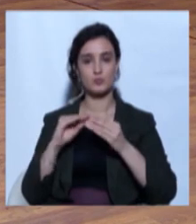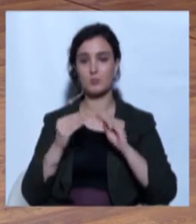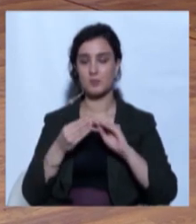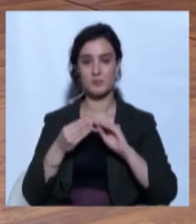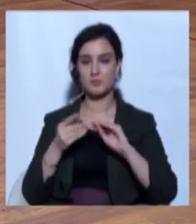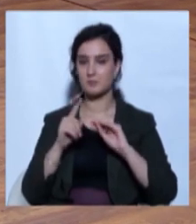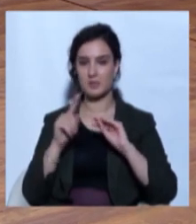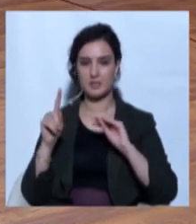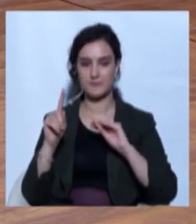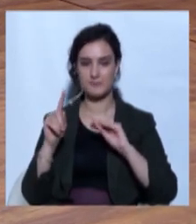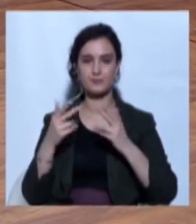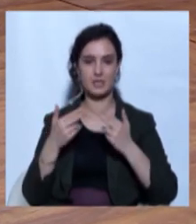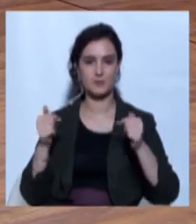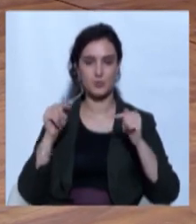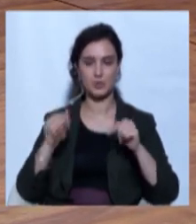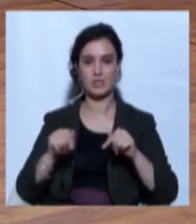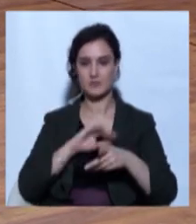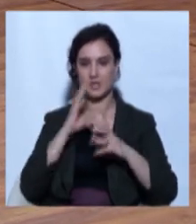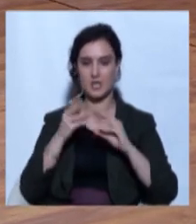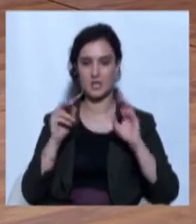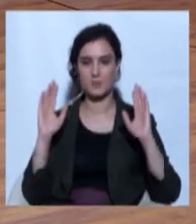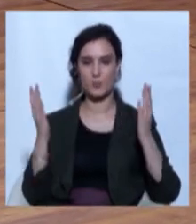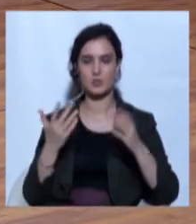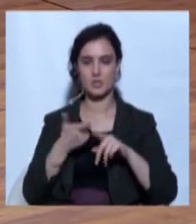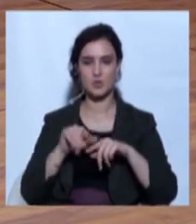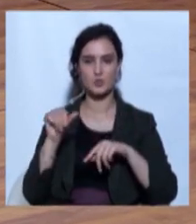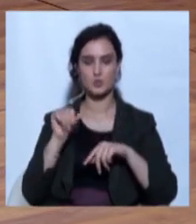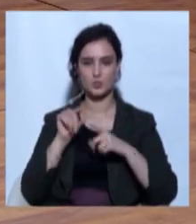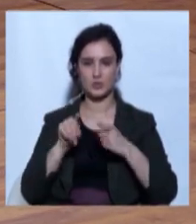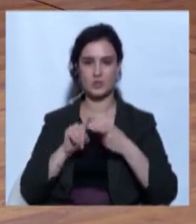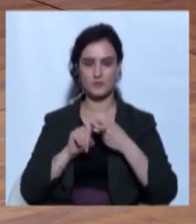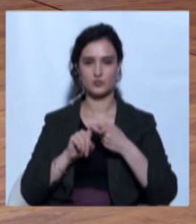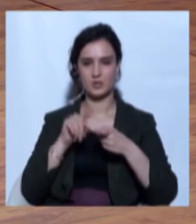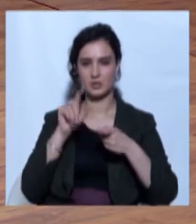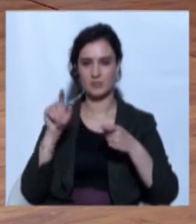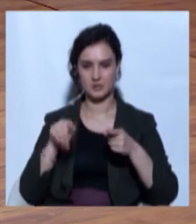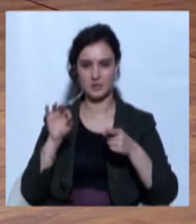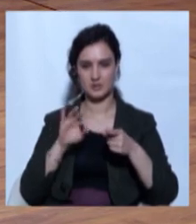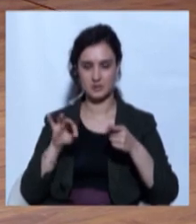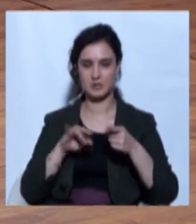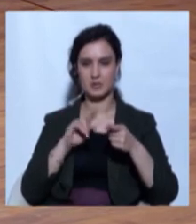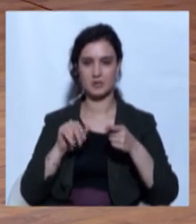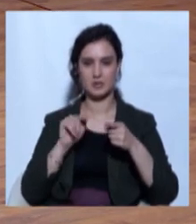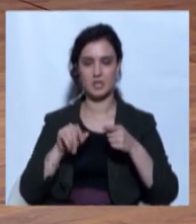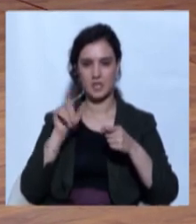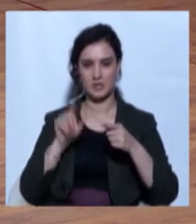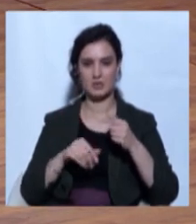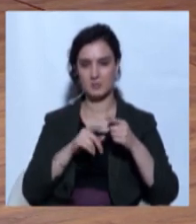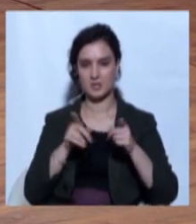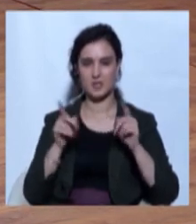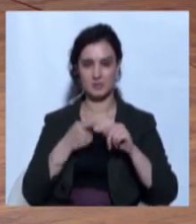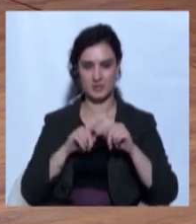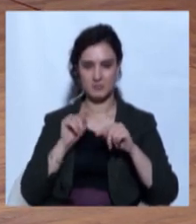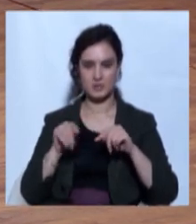პრობლემებს, მაგრამ თავისთავად ეს გარემო ძალიან ცუდად მოქმედებს ადამიანზე და ადამიანები